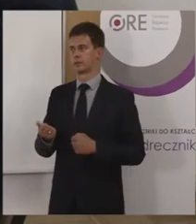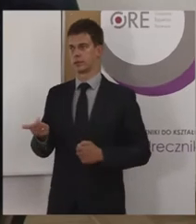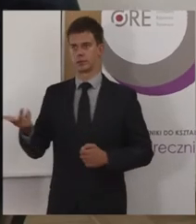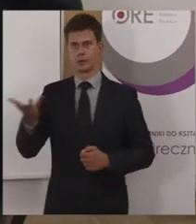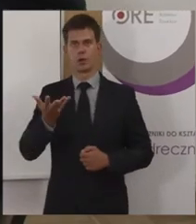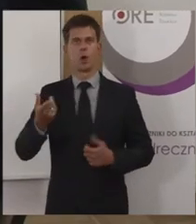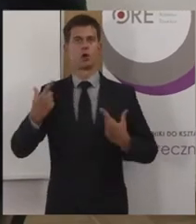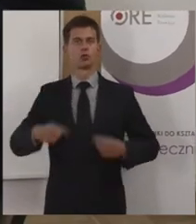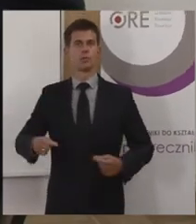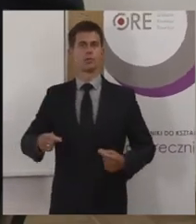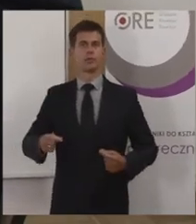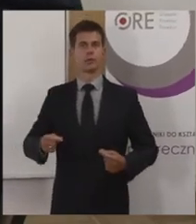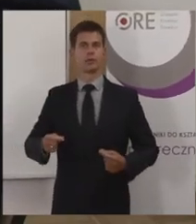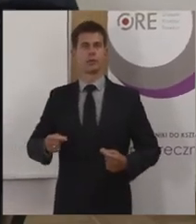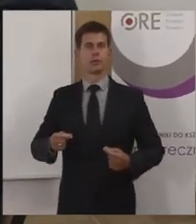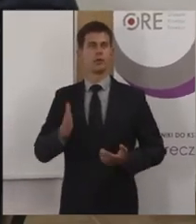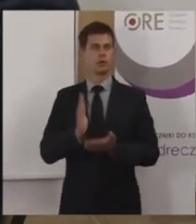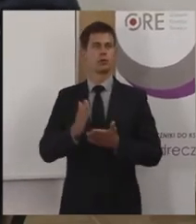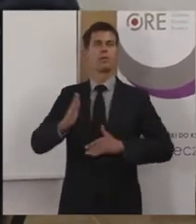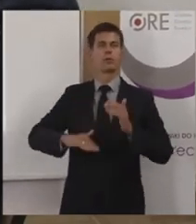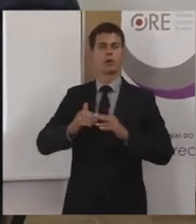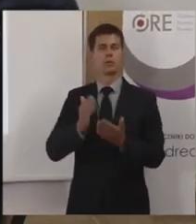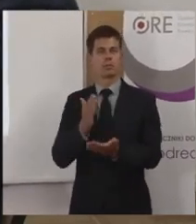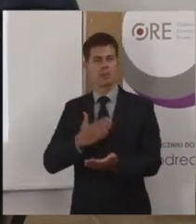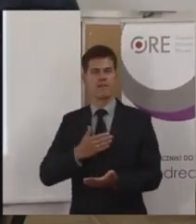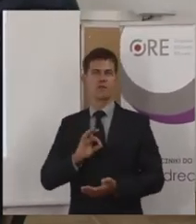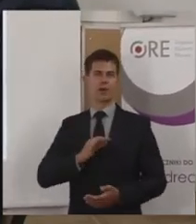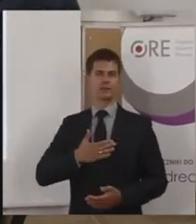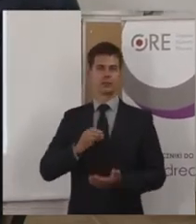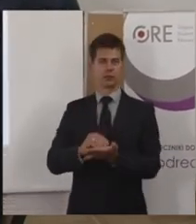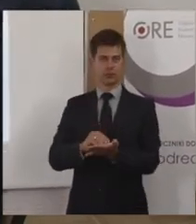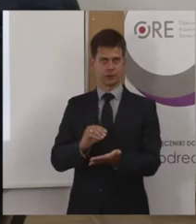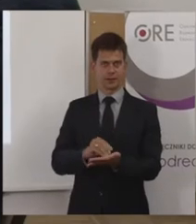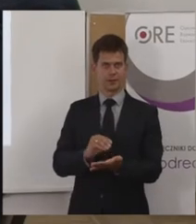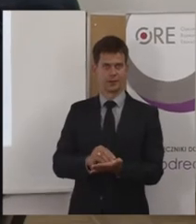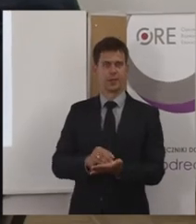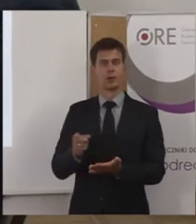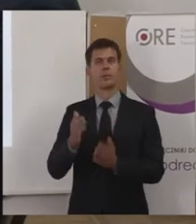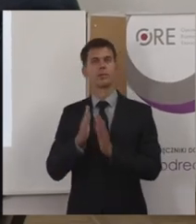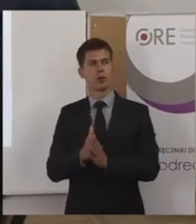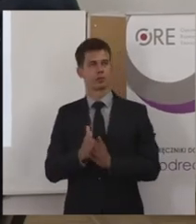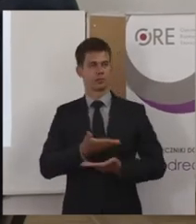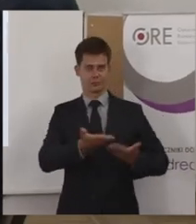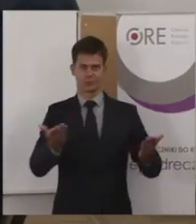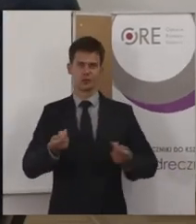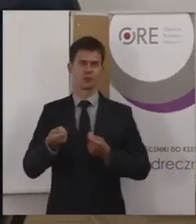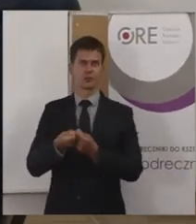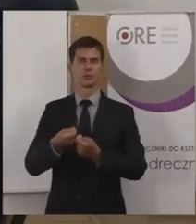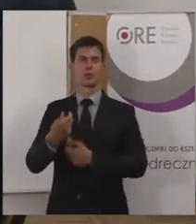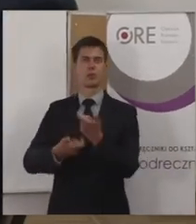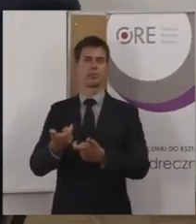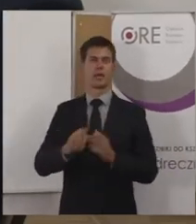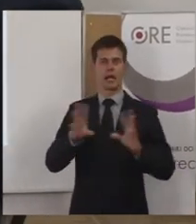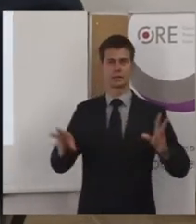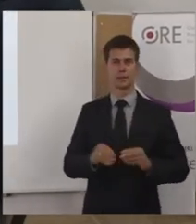już budujących się doświadczeń powstających w ramach tworzenia tych podręczników. Chciałbym